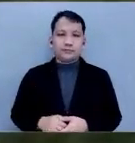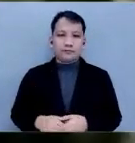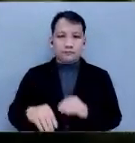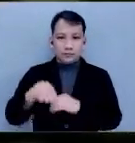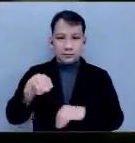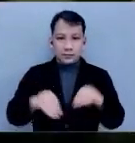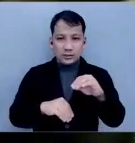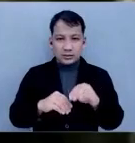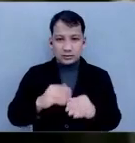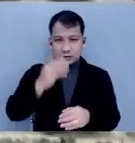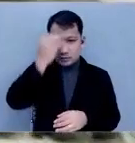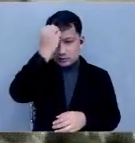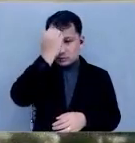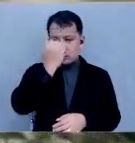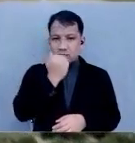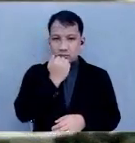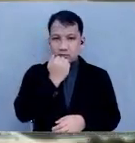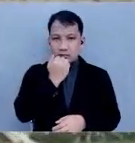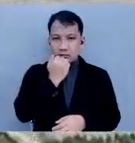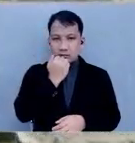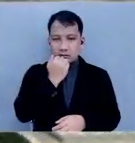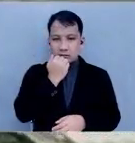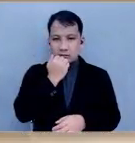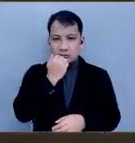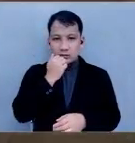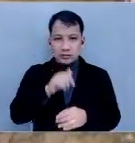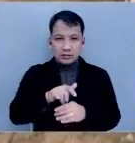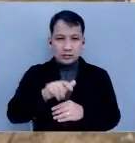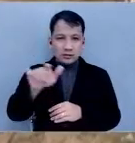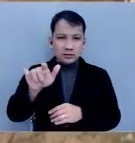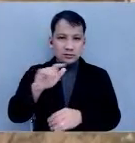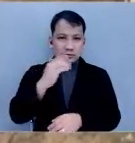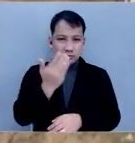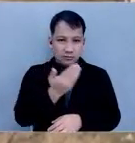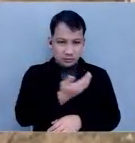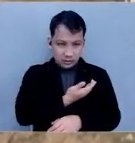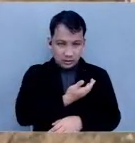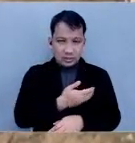sa paglabas ng video na isinigawa nilang airstrikes mula Gaza.